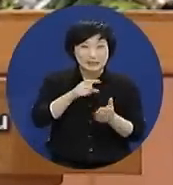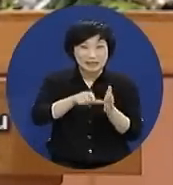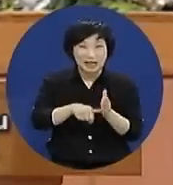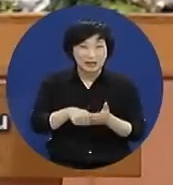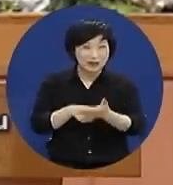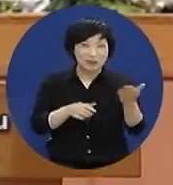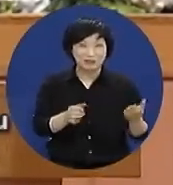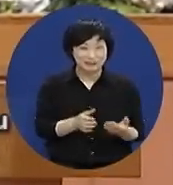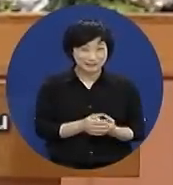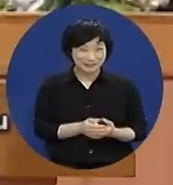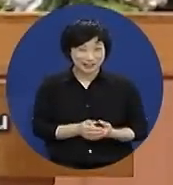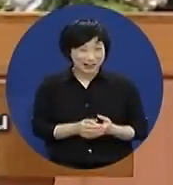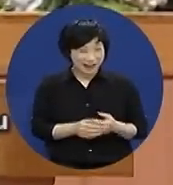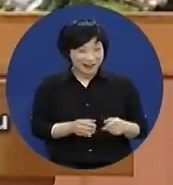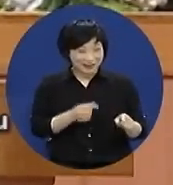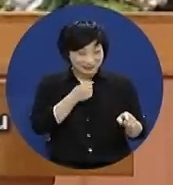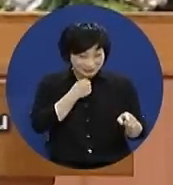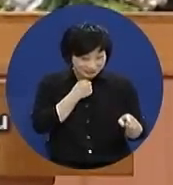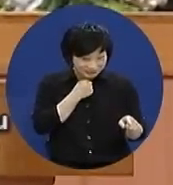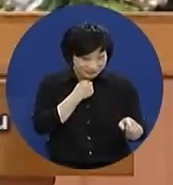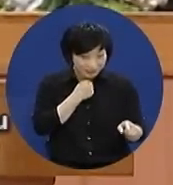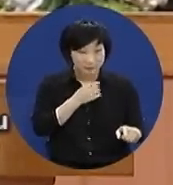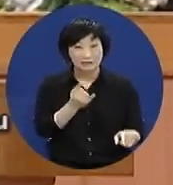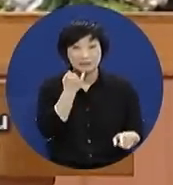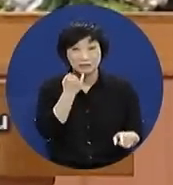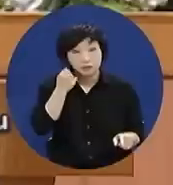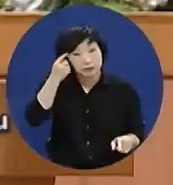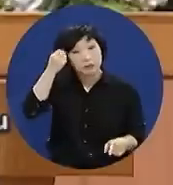は当たり前のように思い